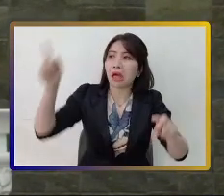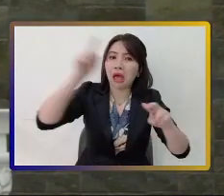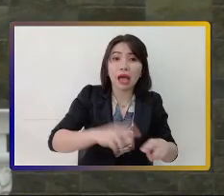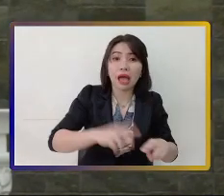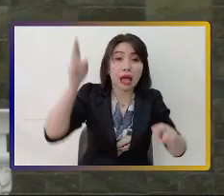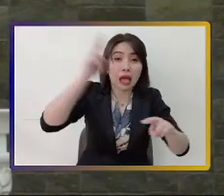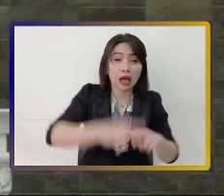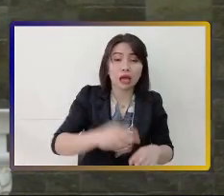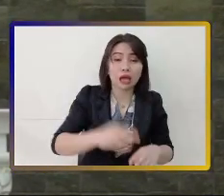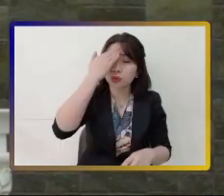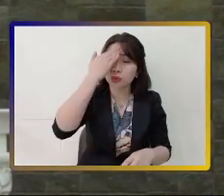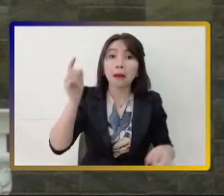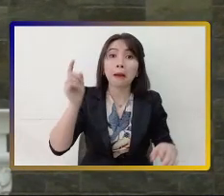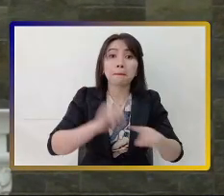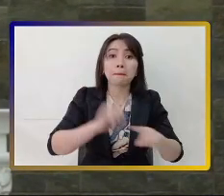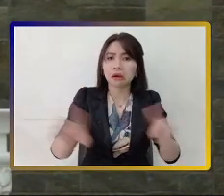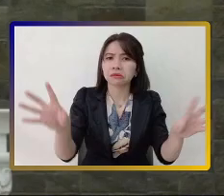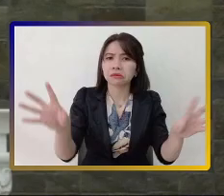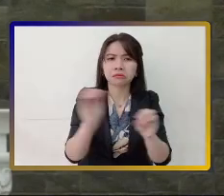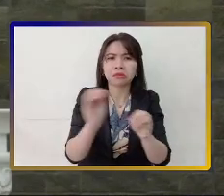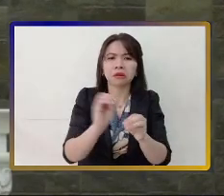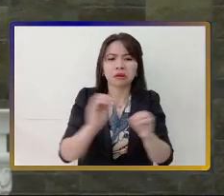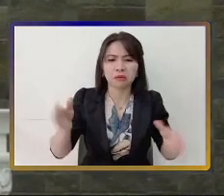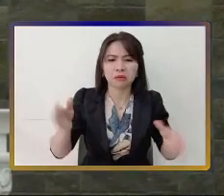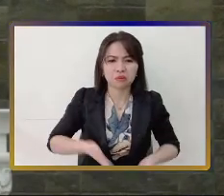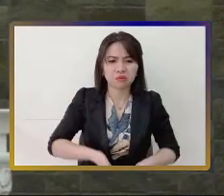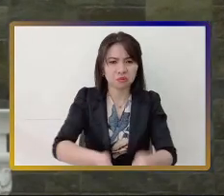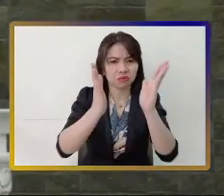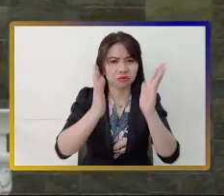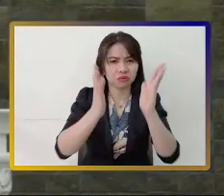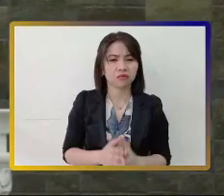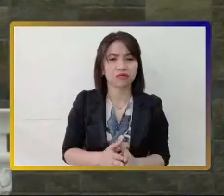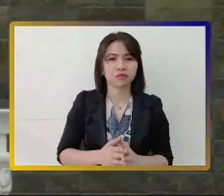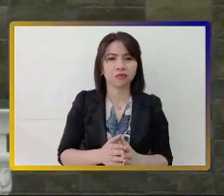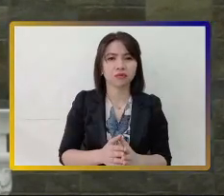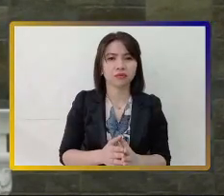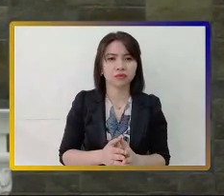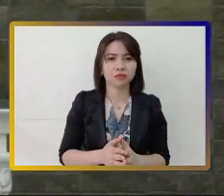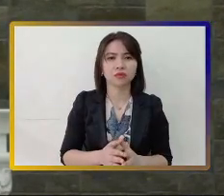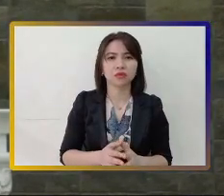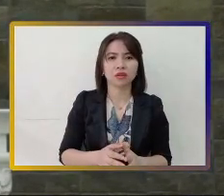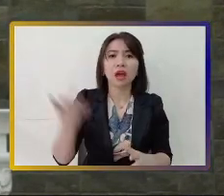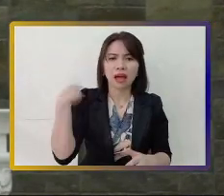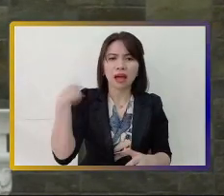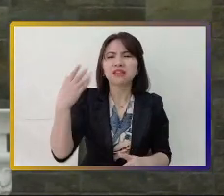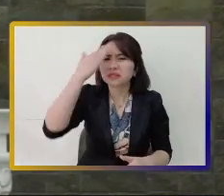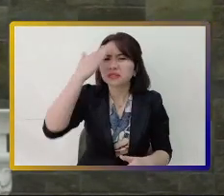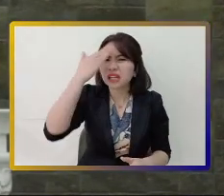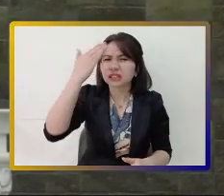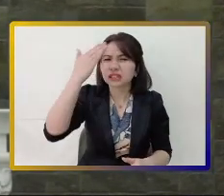namang napupuntahan. Hindi ko alam kung bakit dagdag ng knowledge, wala namang nababawas.